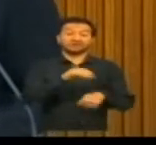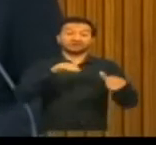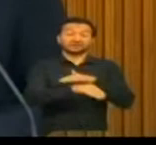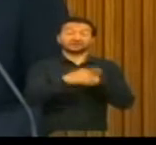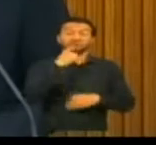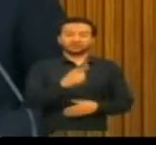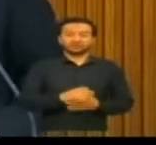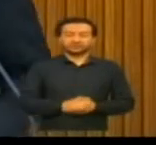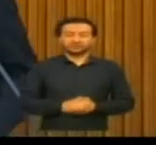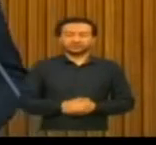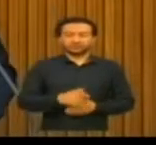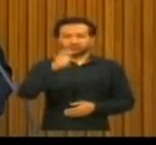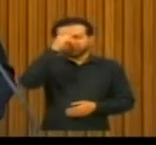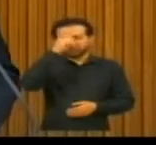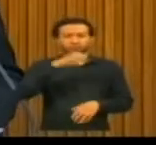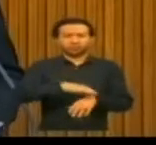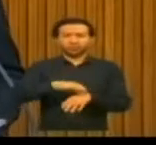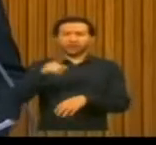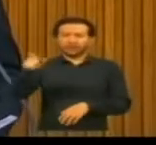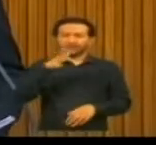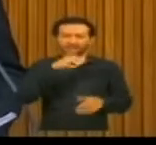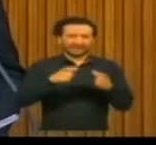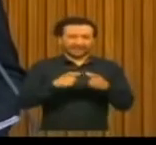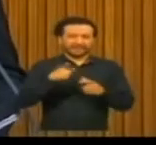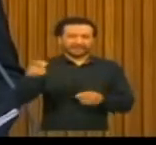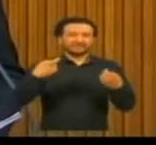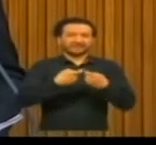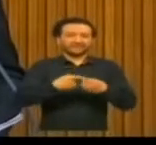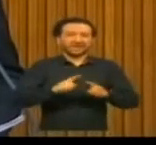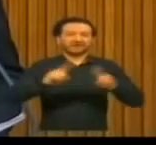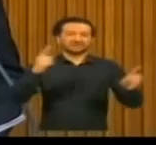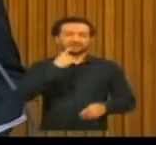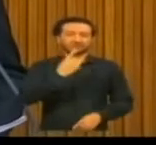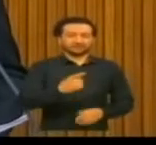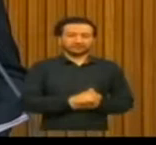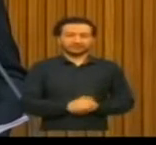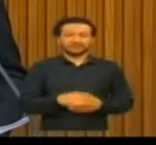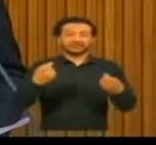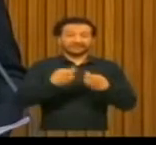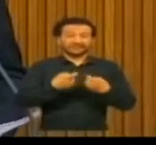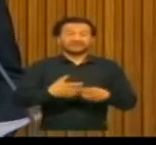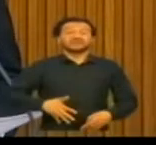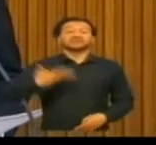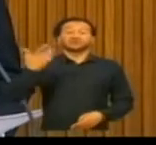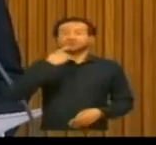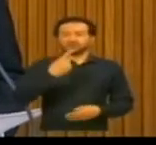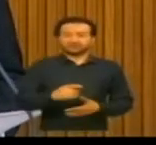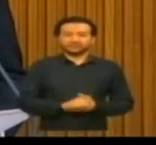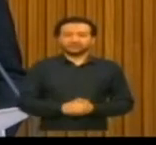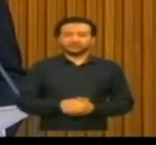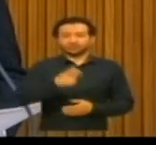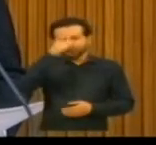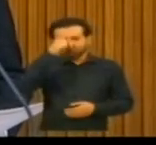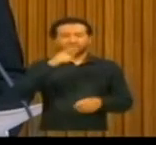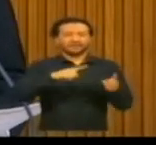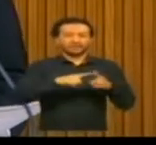diyorlar. Türk Tabipler Birliği biliyorsunuz, savaşa karşı çıktı. Savaşı istemiyoruz dedi. Türk